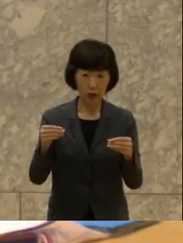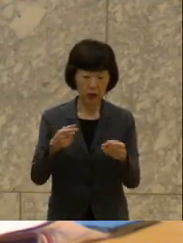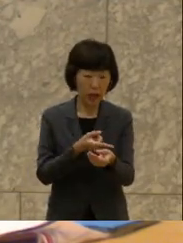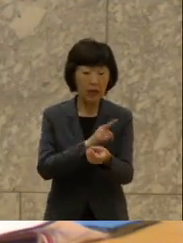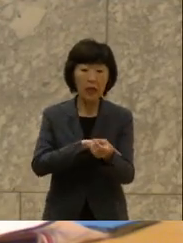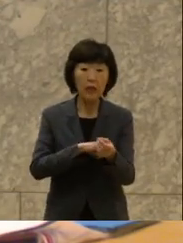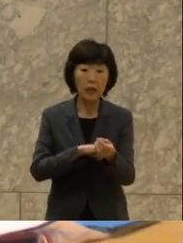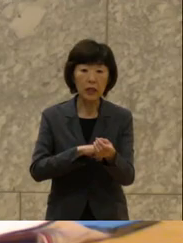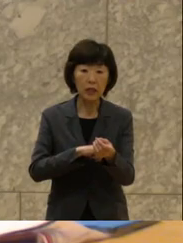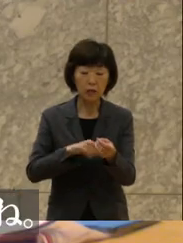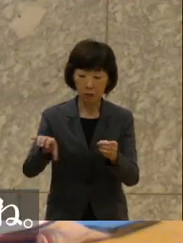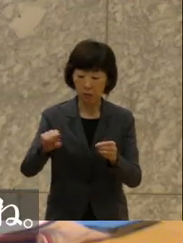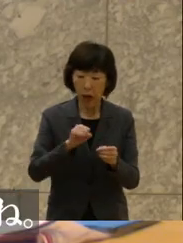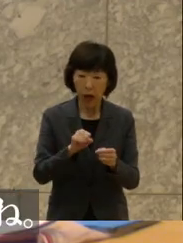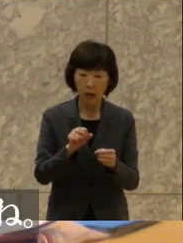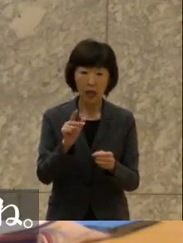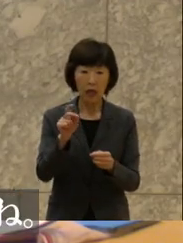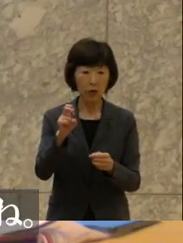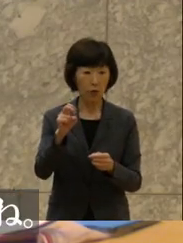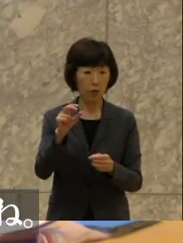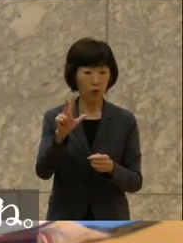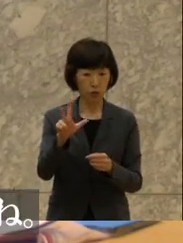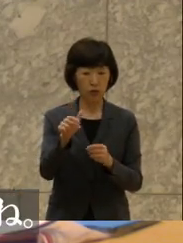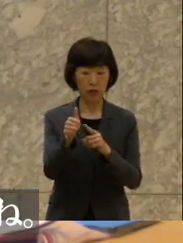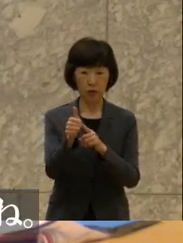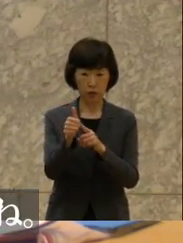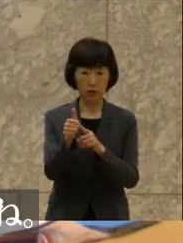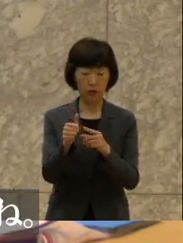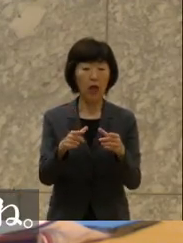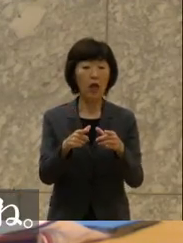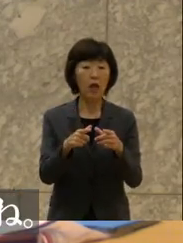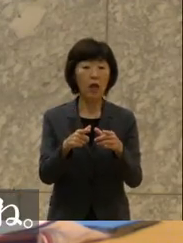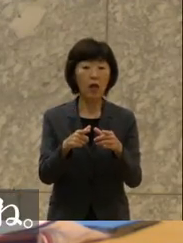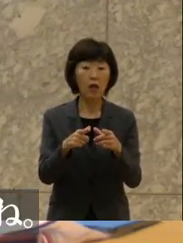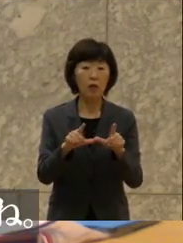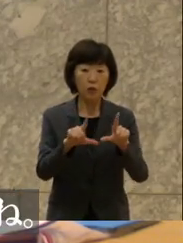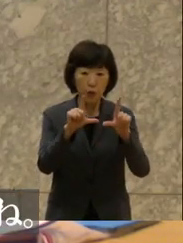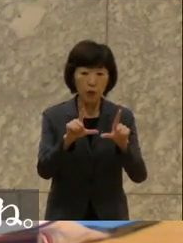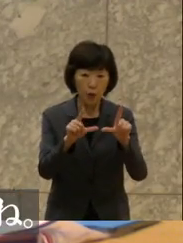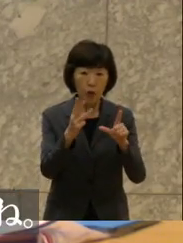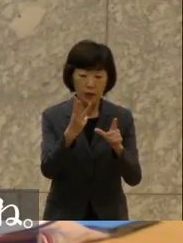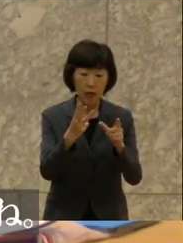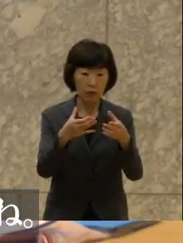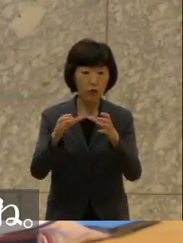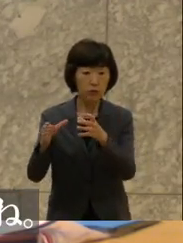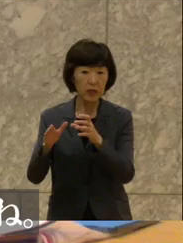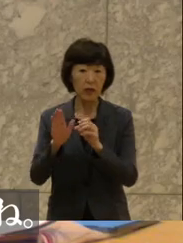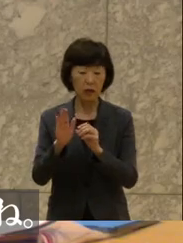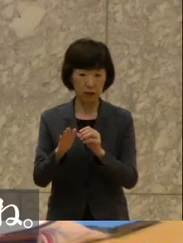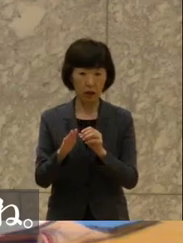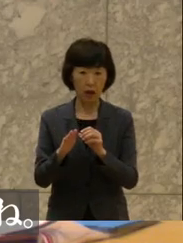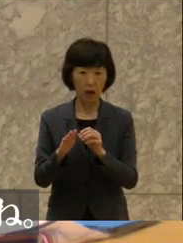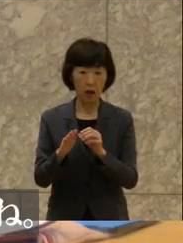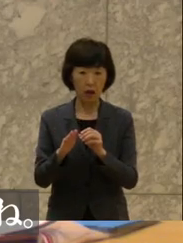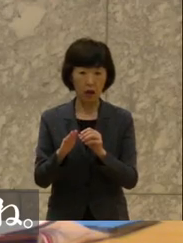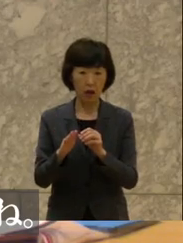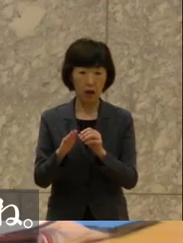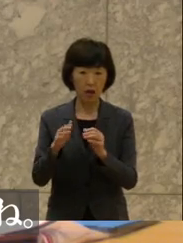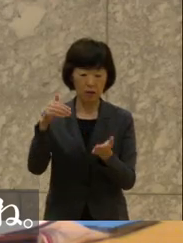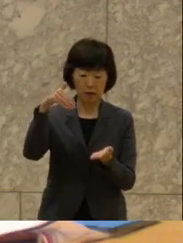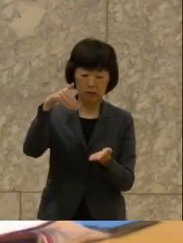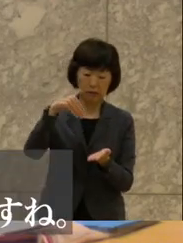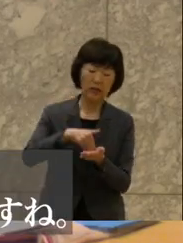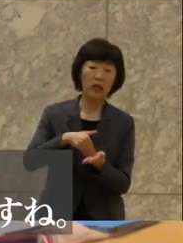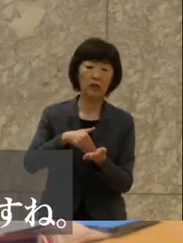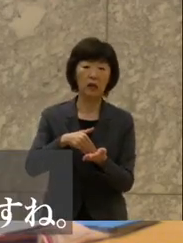カラルはスタートラインに立ったんです東京オリンピック3組合って3組中ダントツの最下位だった